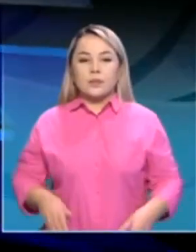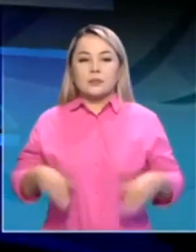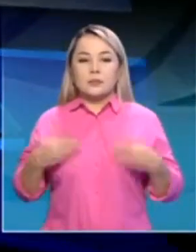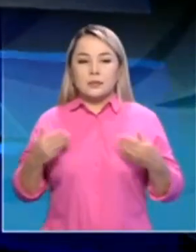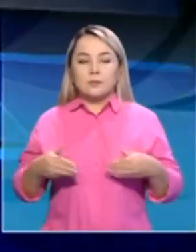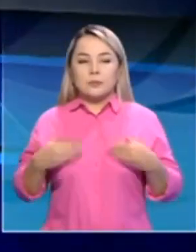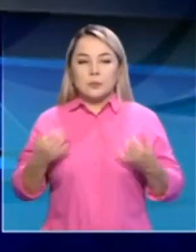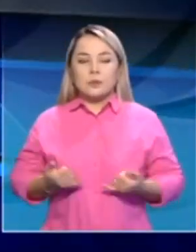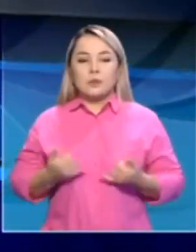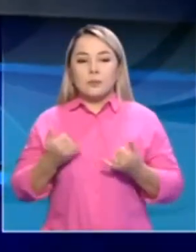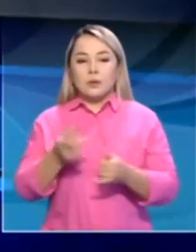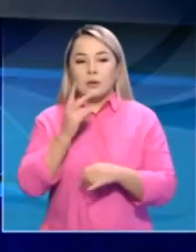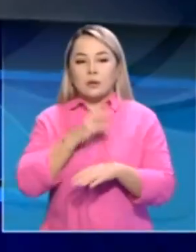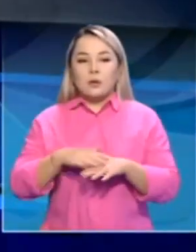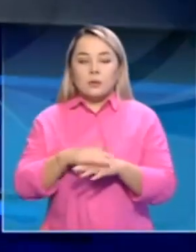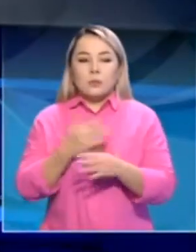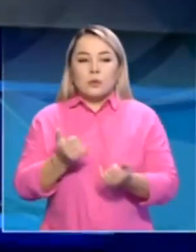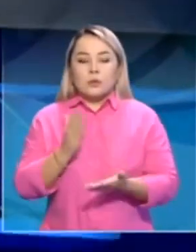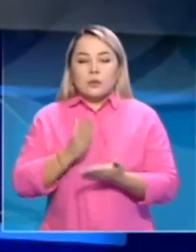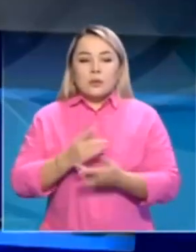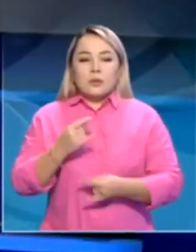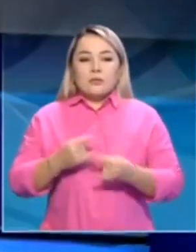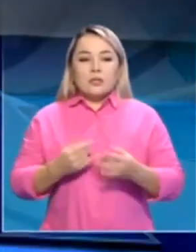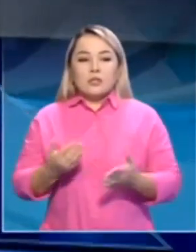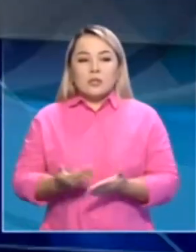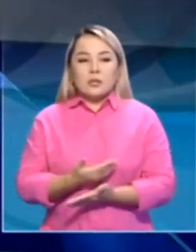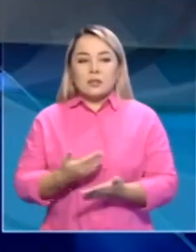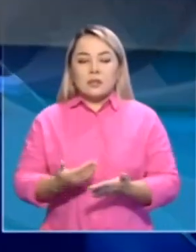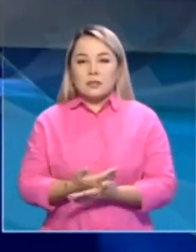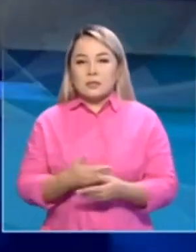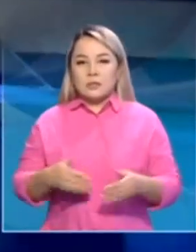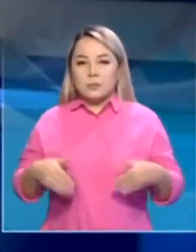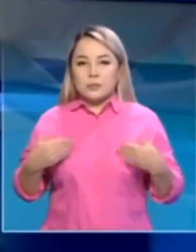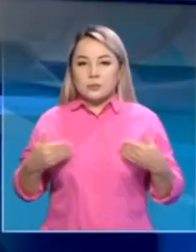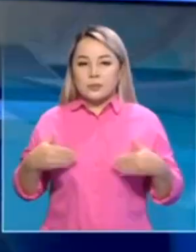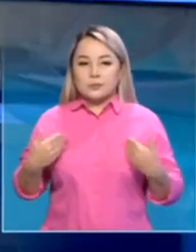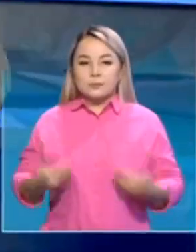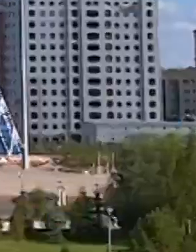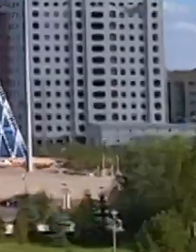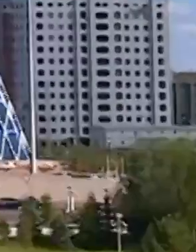Қайырлы күн, тікелей эфирде ақпарат, студияда Гүлназ Әлімгерей, сурд аудармашы Шырын Қожбанова.